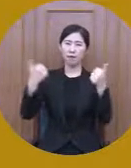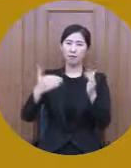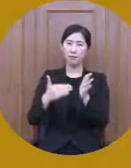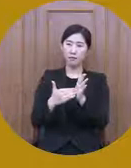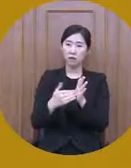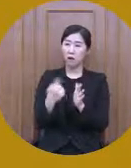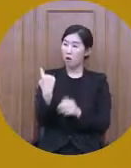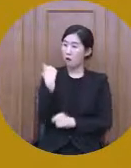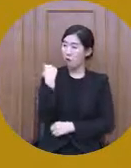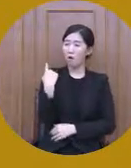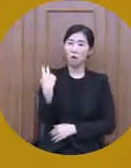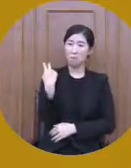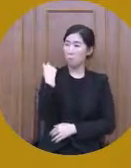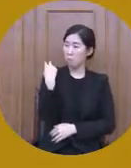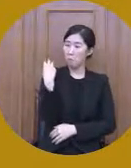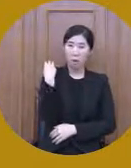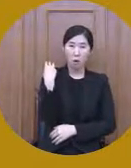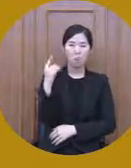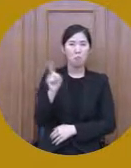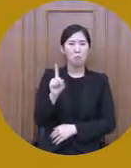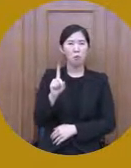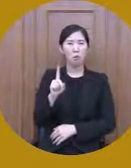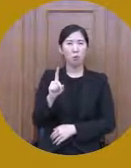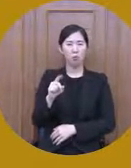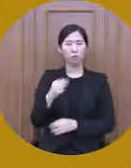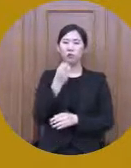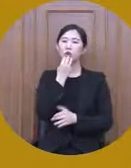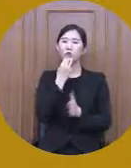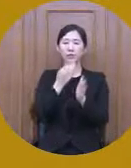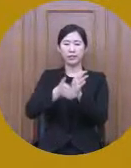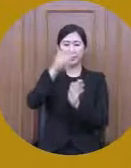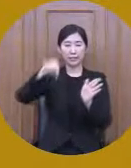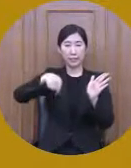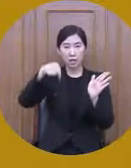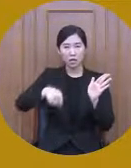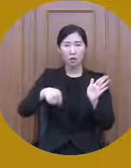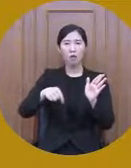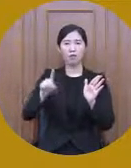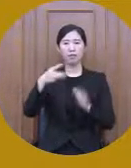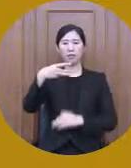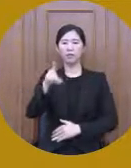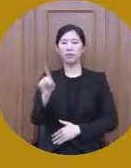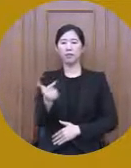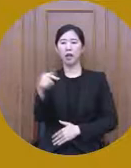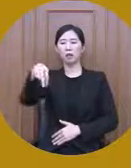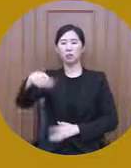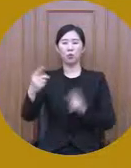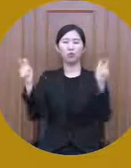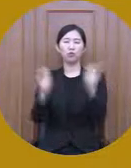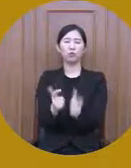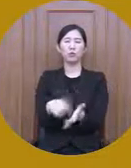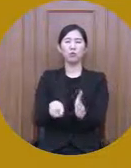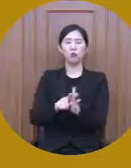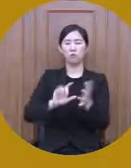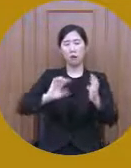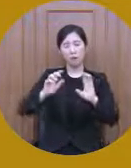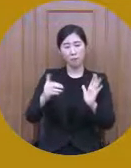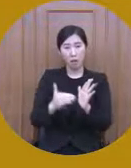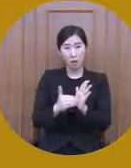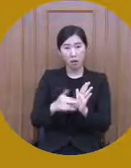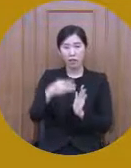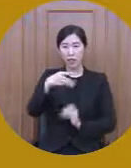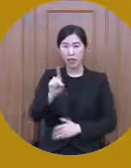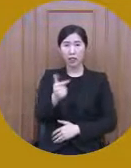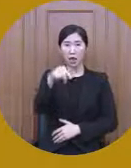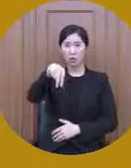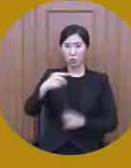주제로 제2차 P4G 정상회의가 서울에서 개최됐습니다. 탄소 저감은 선택이 아니라 필수이자